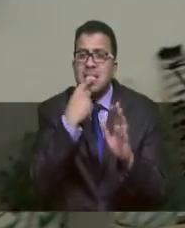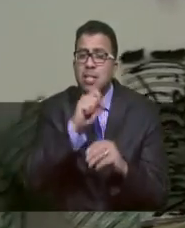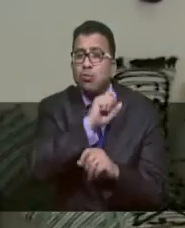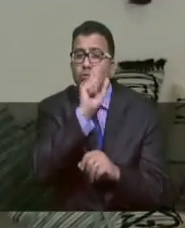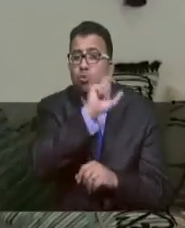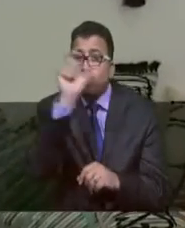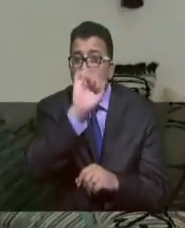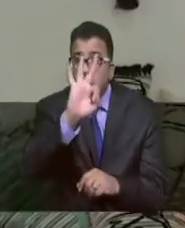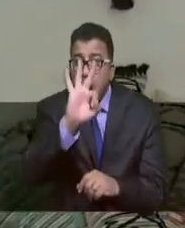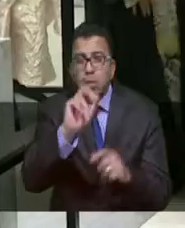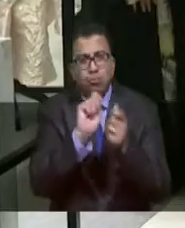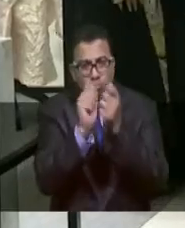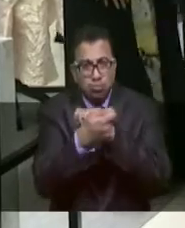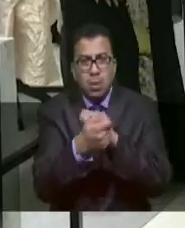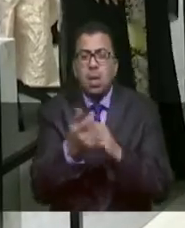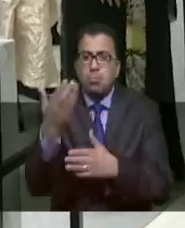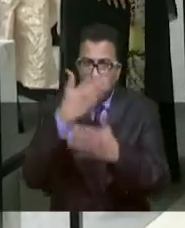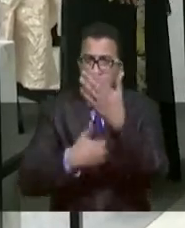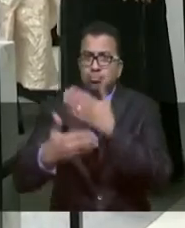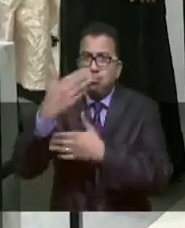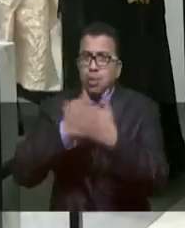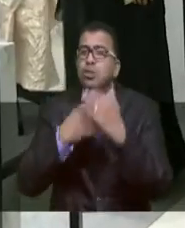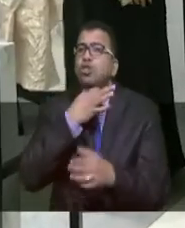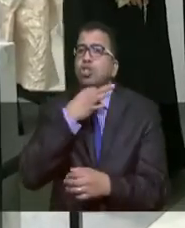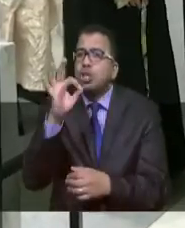3 أشهر حتى تتاح الفرصة للجميع المشاركة والاستفادة.